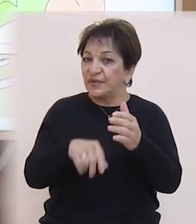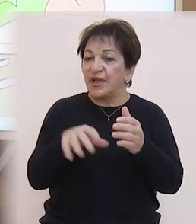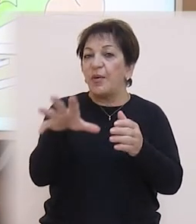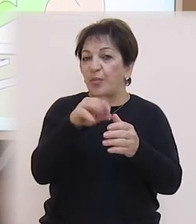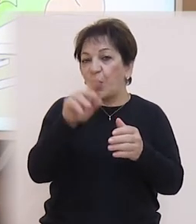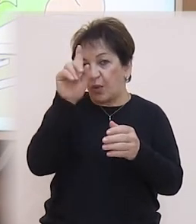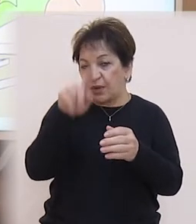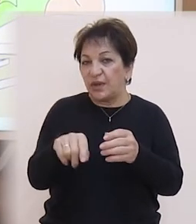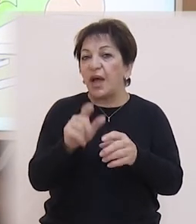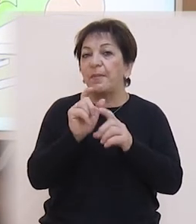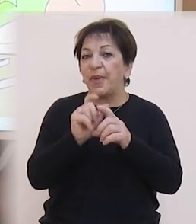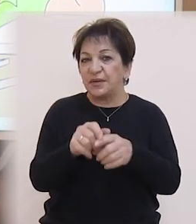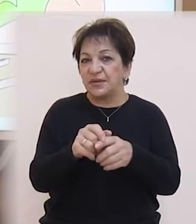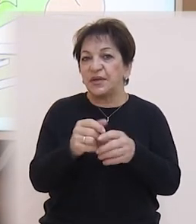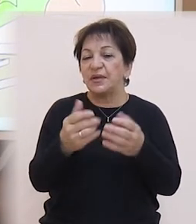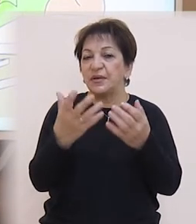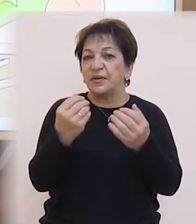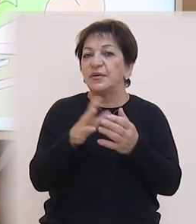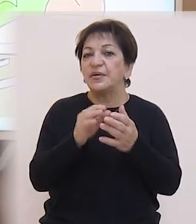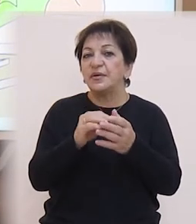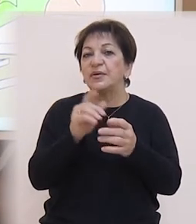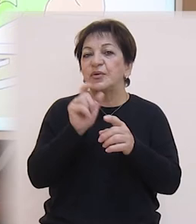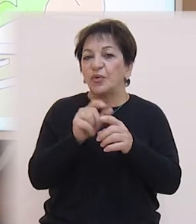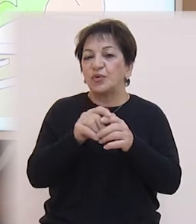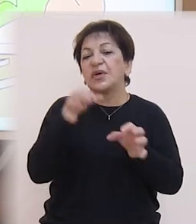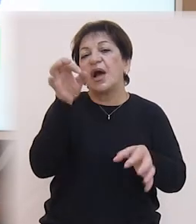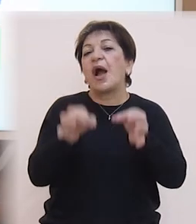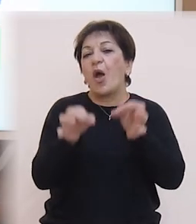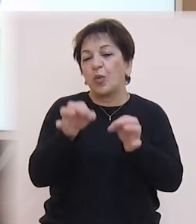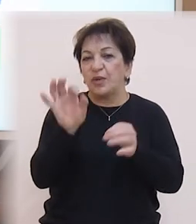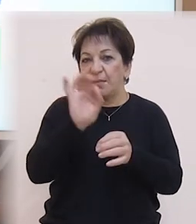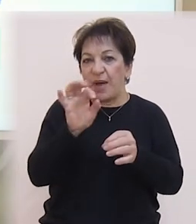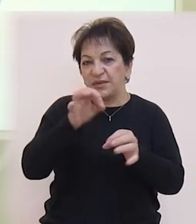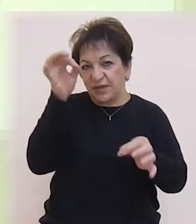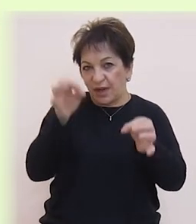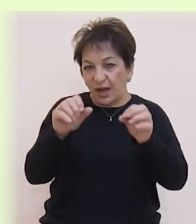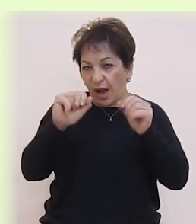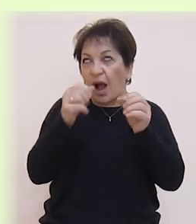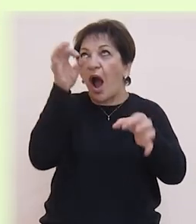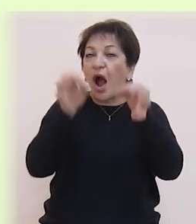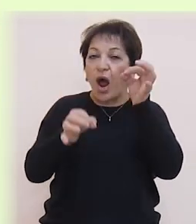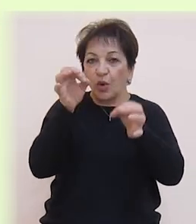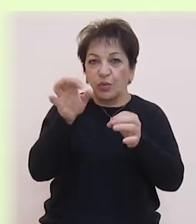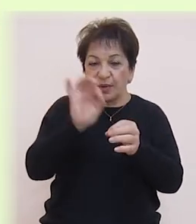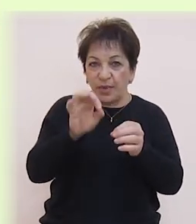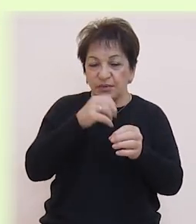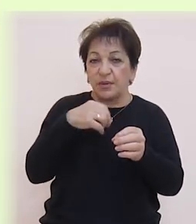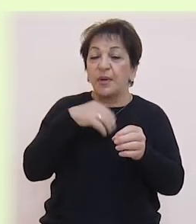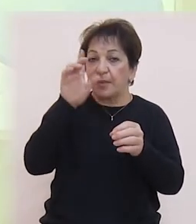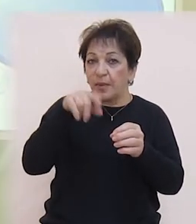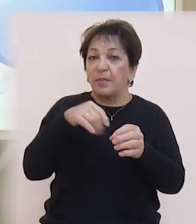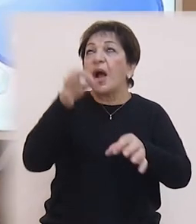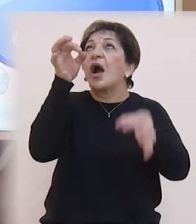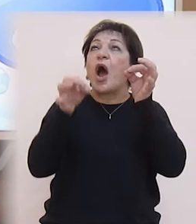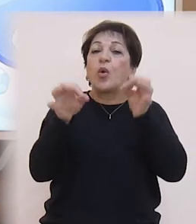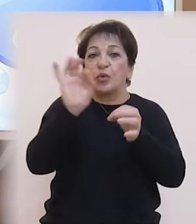Վստահ եմ, որ բոլորդ պատասխանը գտաք։ Իհարկե, խոսքը գնում է կարկուտի մասին։ Եկեք տեսնենք, թե ինչ գիտենք